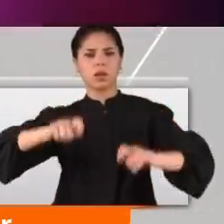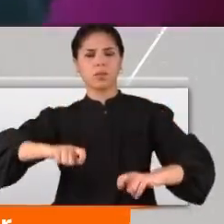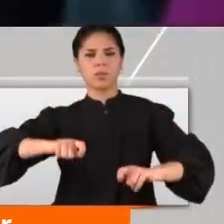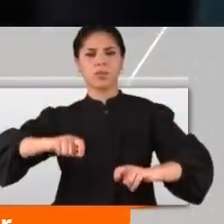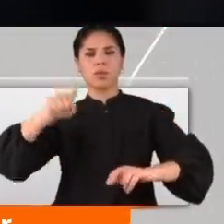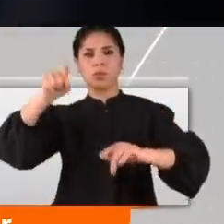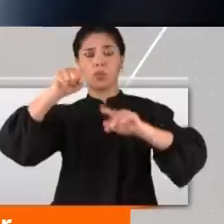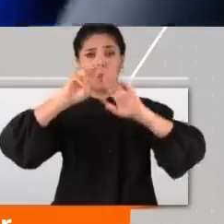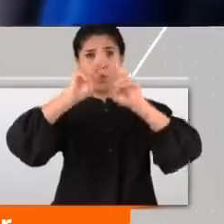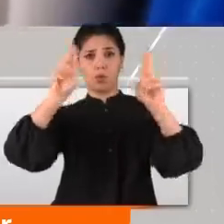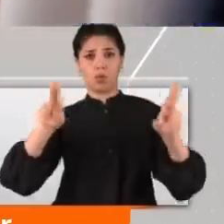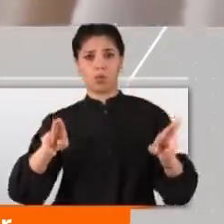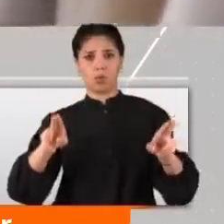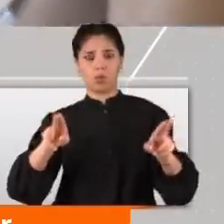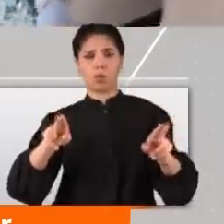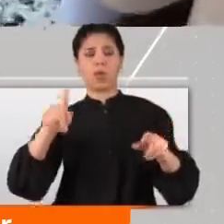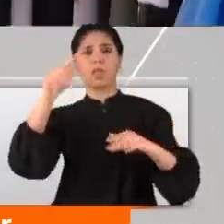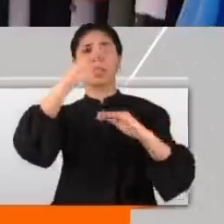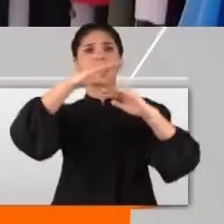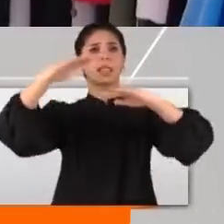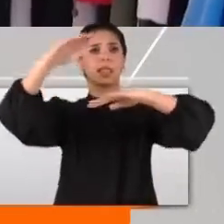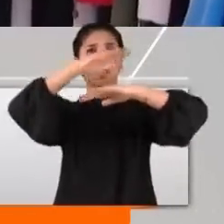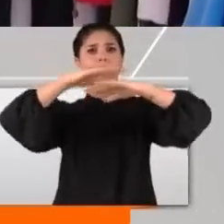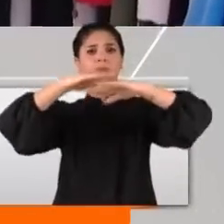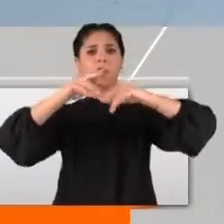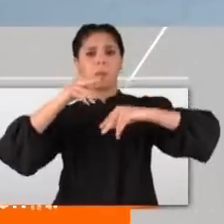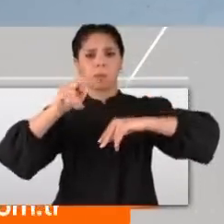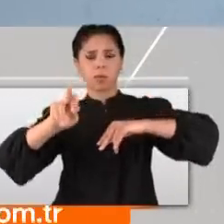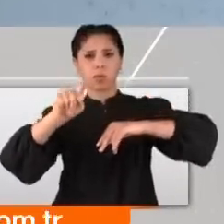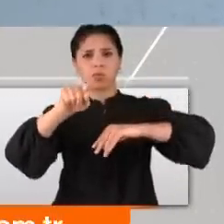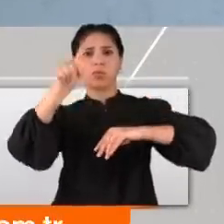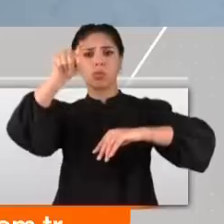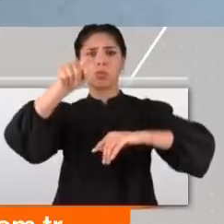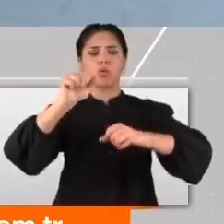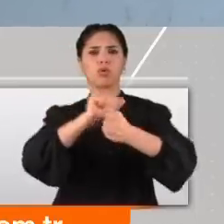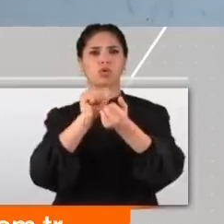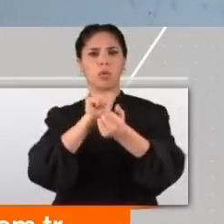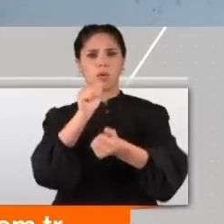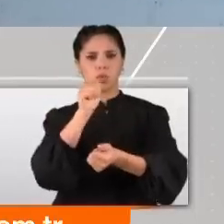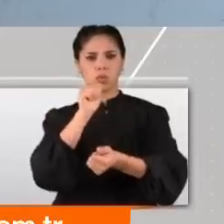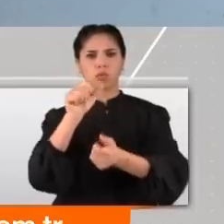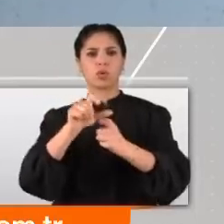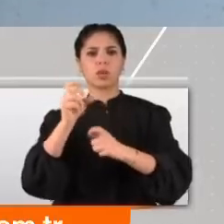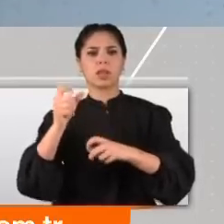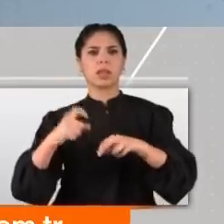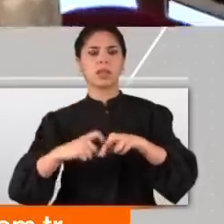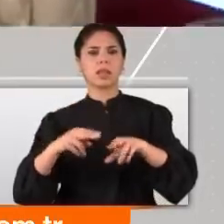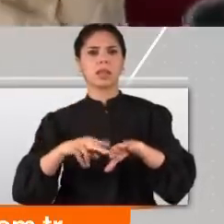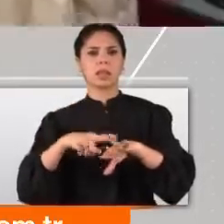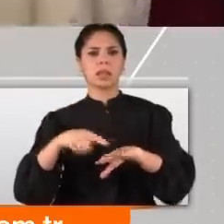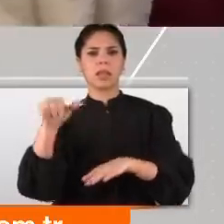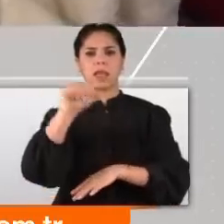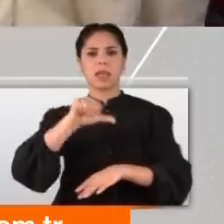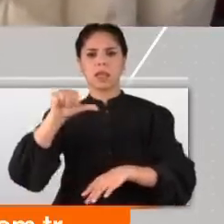Mağazanın tavanı köstebek yuvası gibi delik deşik. Tüm bunlar yetmezmiş gibi tavandan çamaşır suyu, sirke ve yağ akıyor.